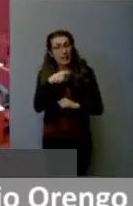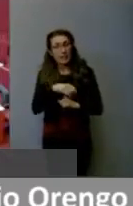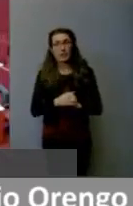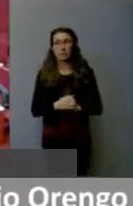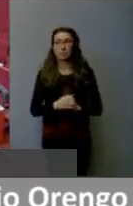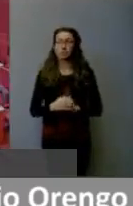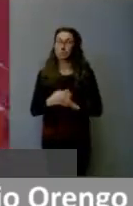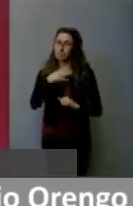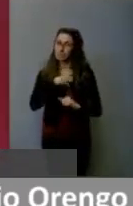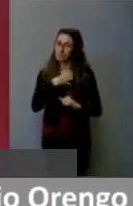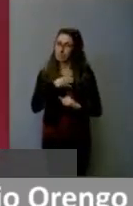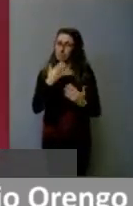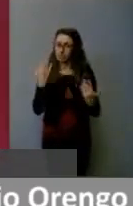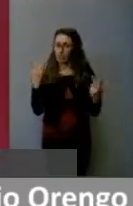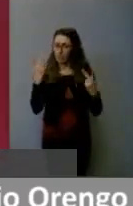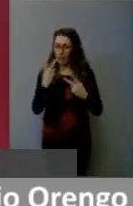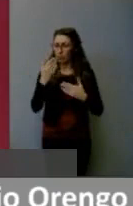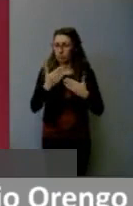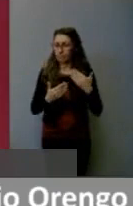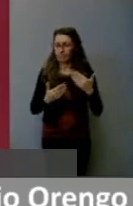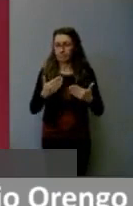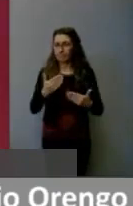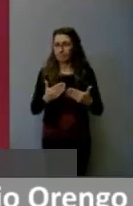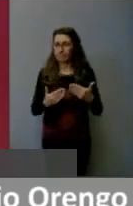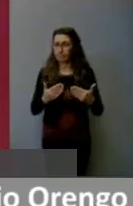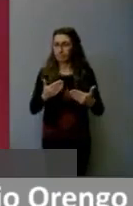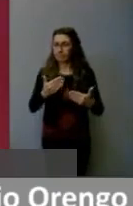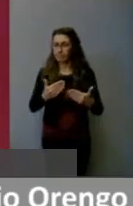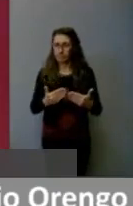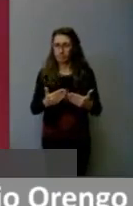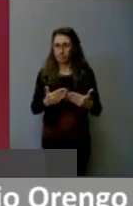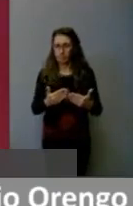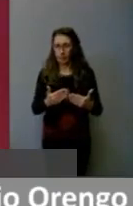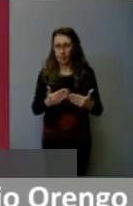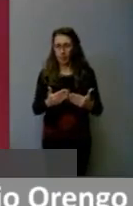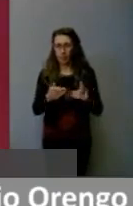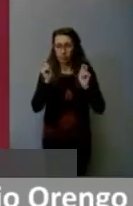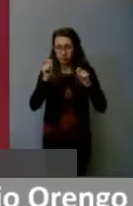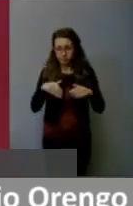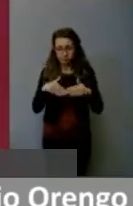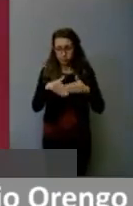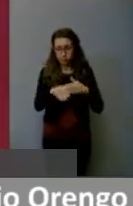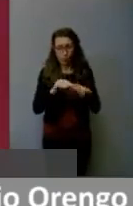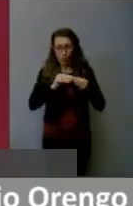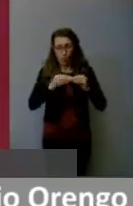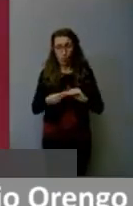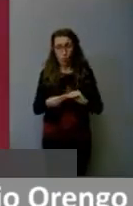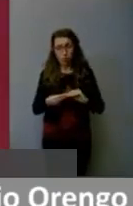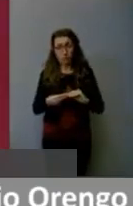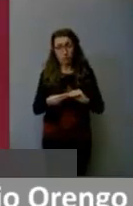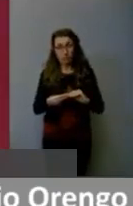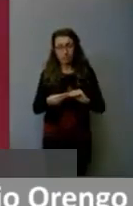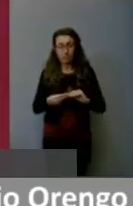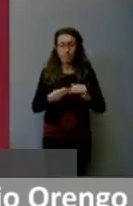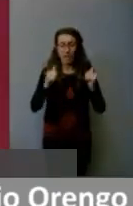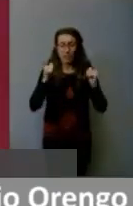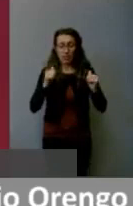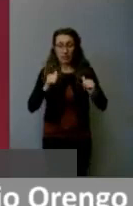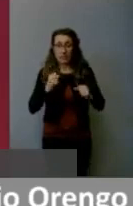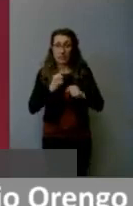questo percorso nasce da un continuo colloquio tra il rappresentante dei cittadini e il